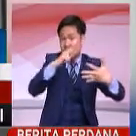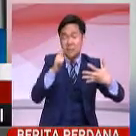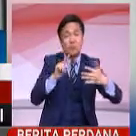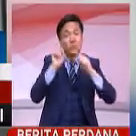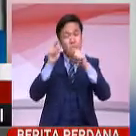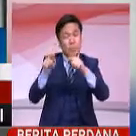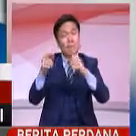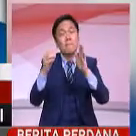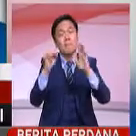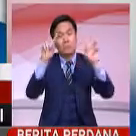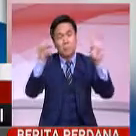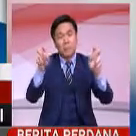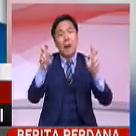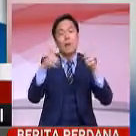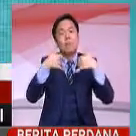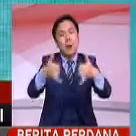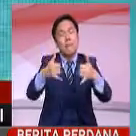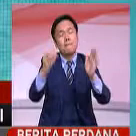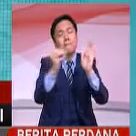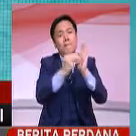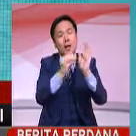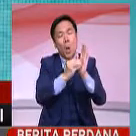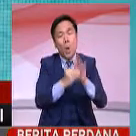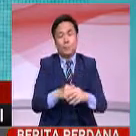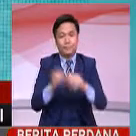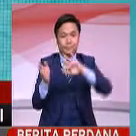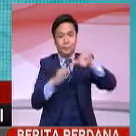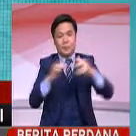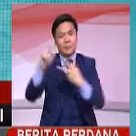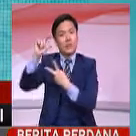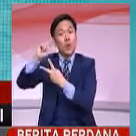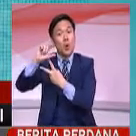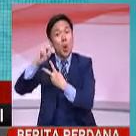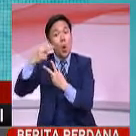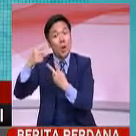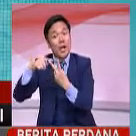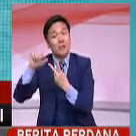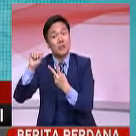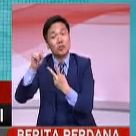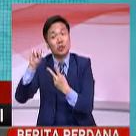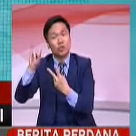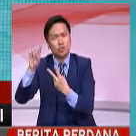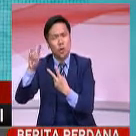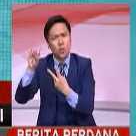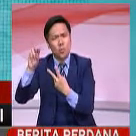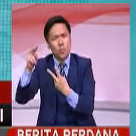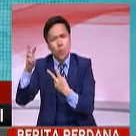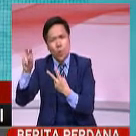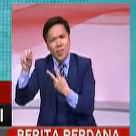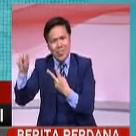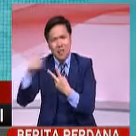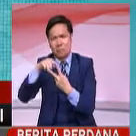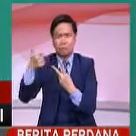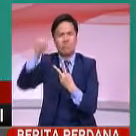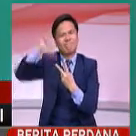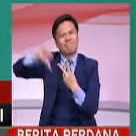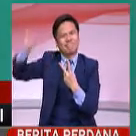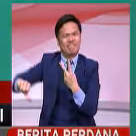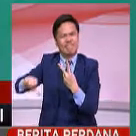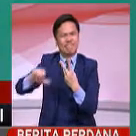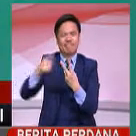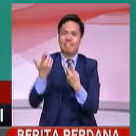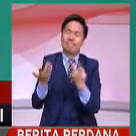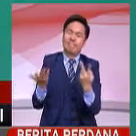rangking satu lagi pasangan berguna Gara Go sunhwa dan cabai mulai terkandas dipusingin kedua pada kedua-dua kejohanan